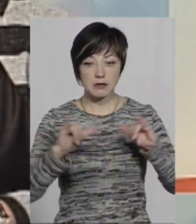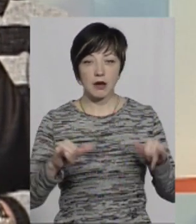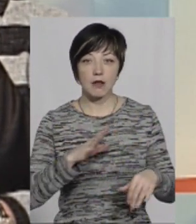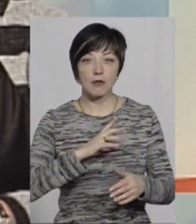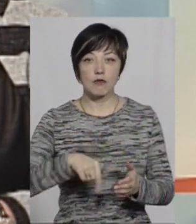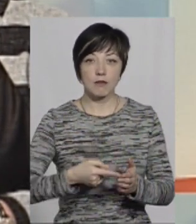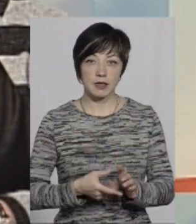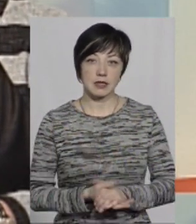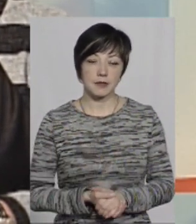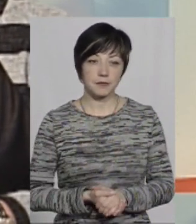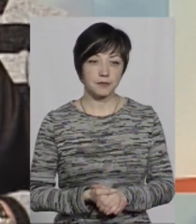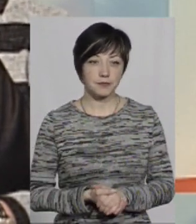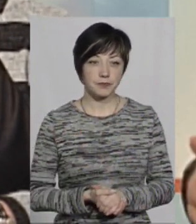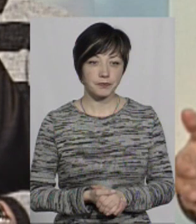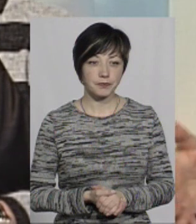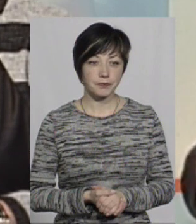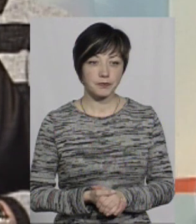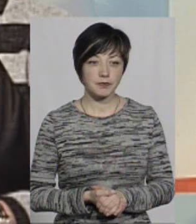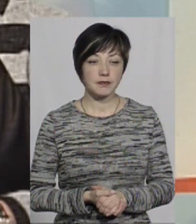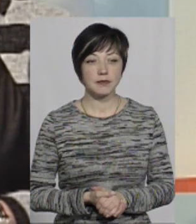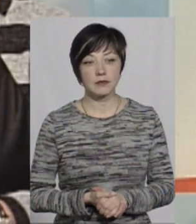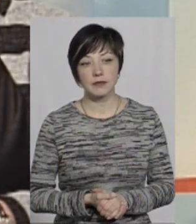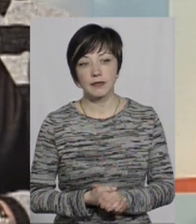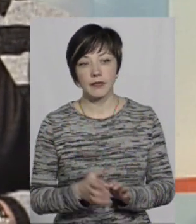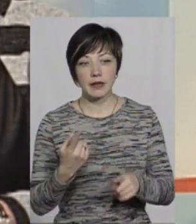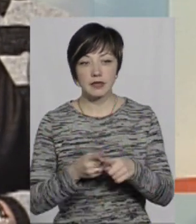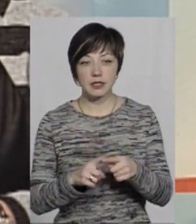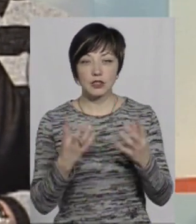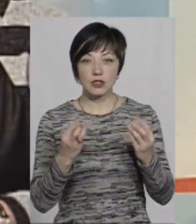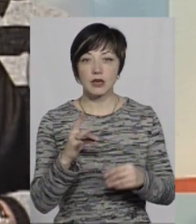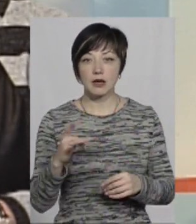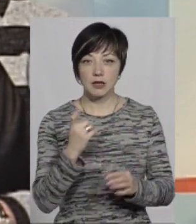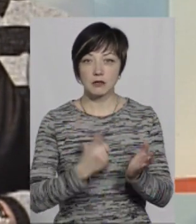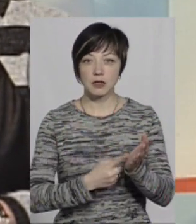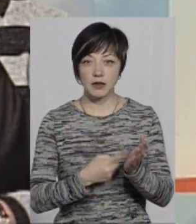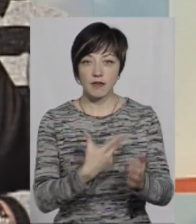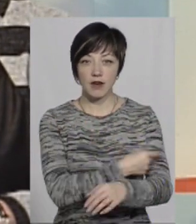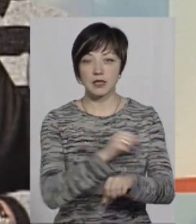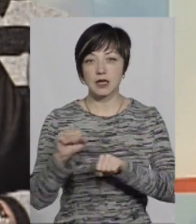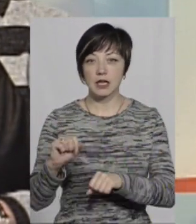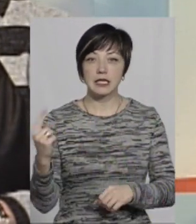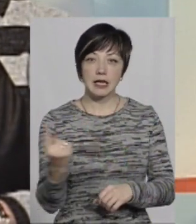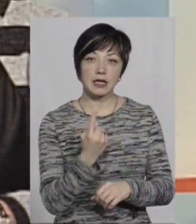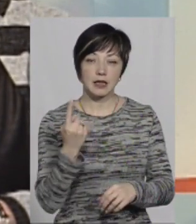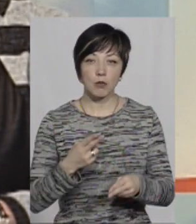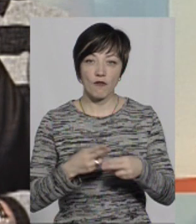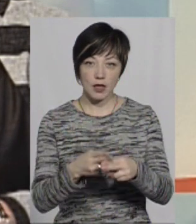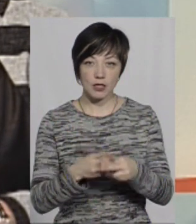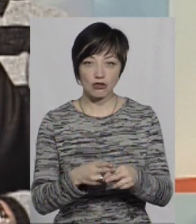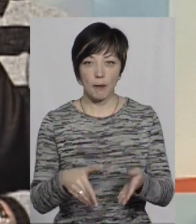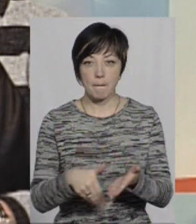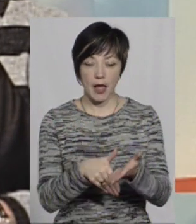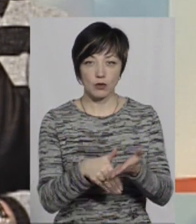місті. Тобто ще це раз підтверджую те, що вакцинація – це єдиний